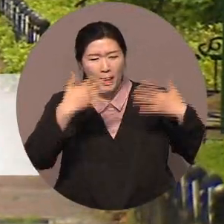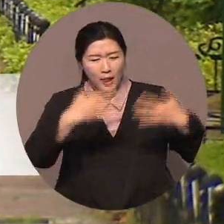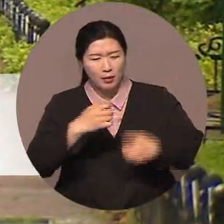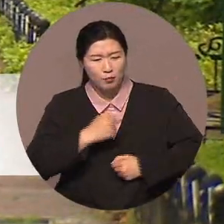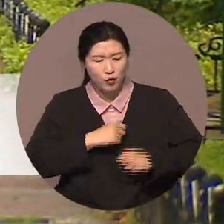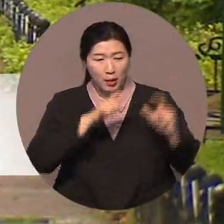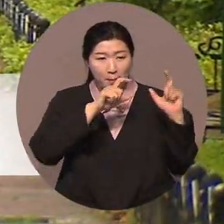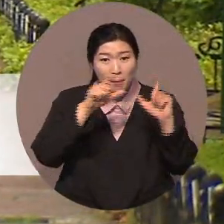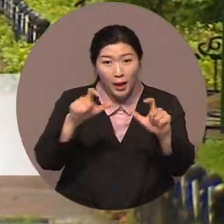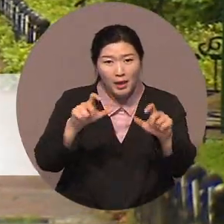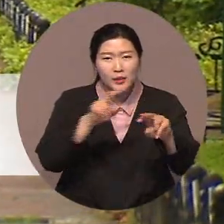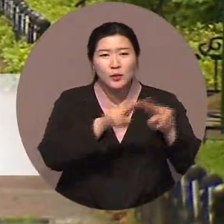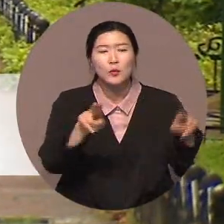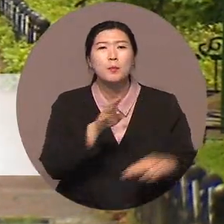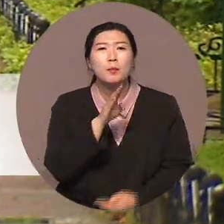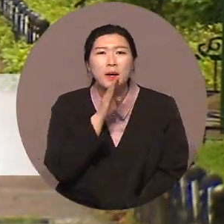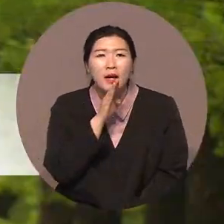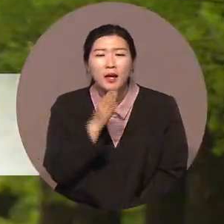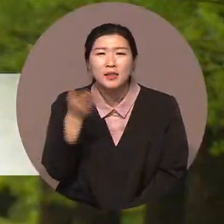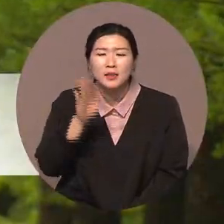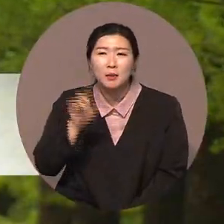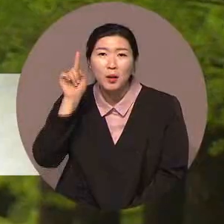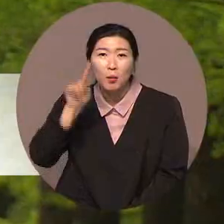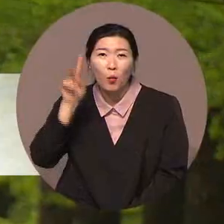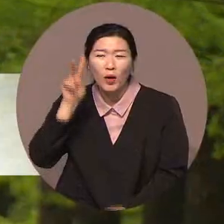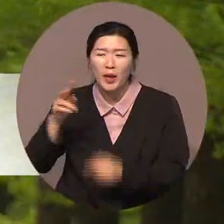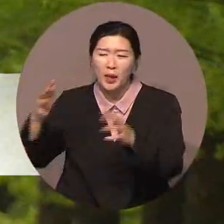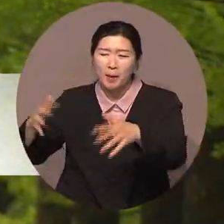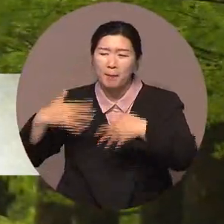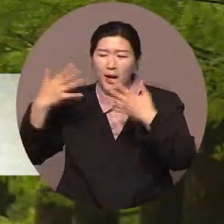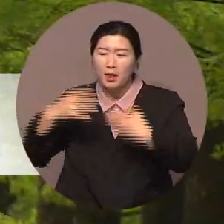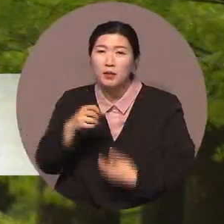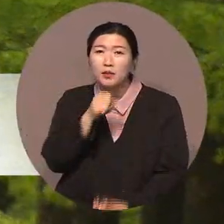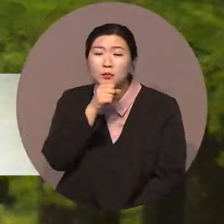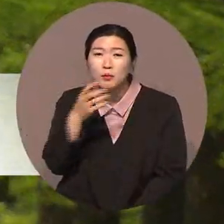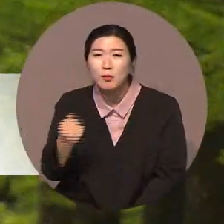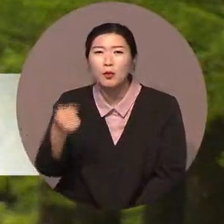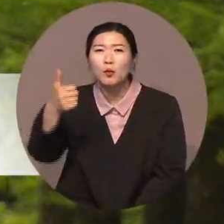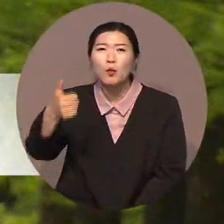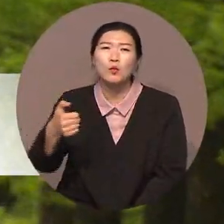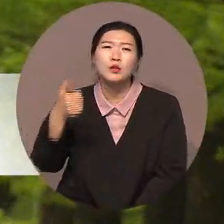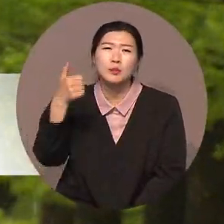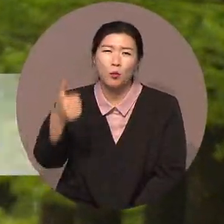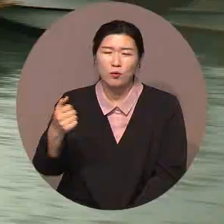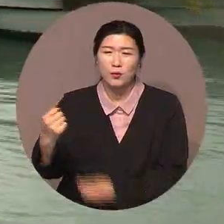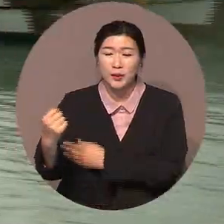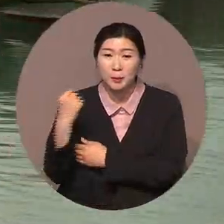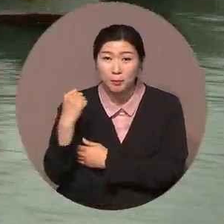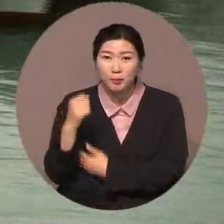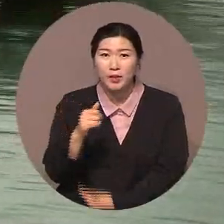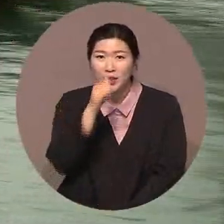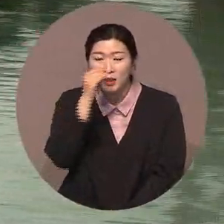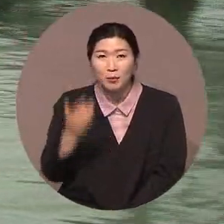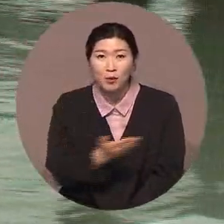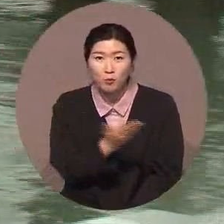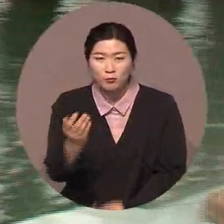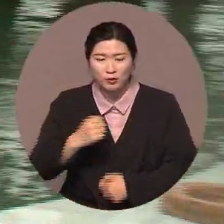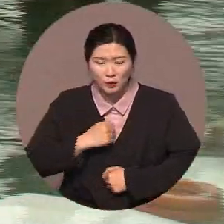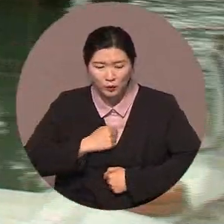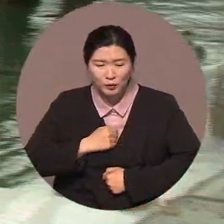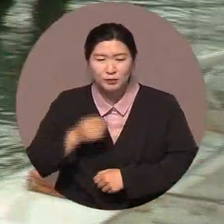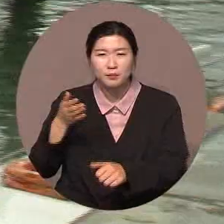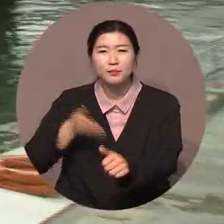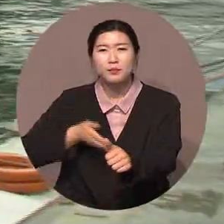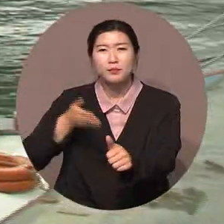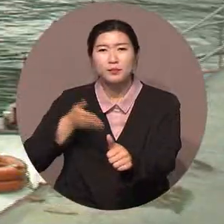해제됐지만 기상청은 모레까지 순간 풍속 시속 55km 안팎의 강한 바람이 불 수 있다며 시설물